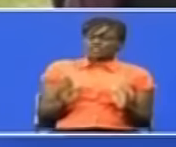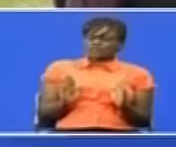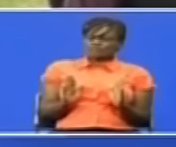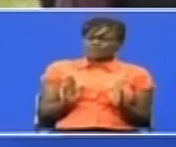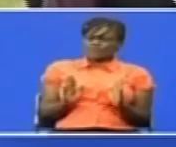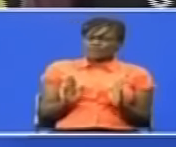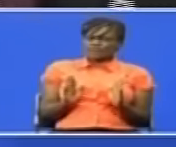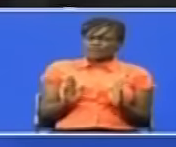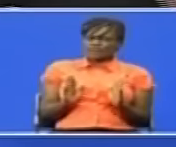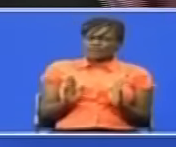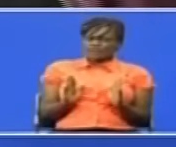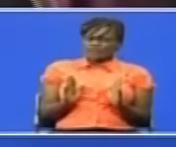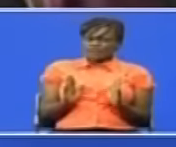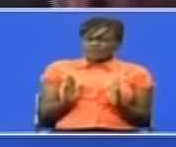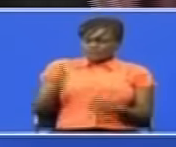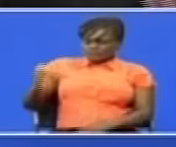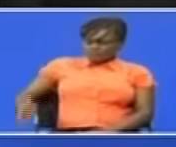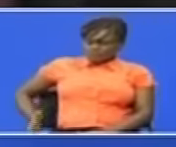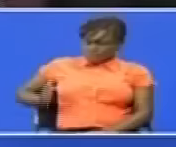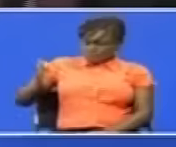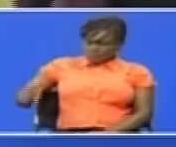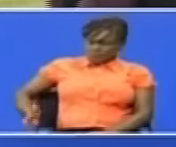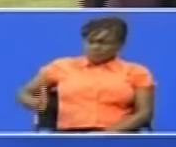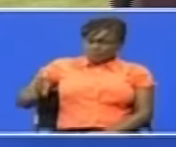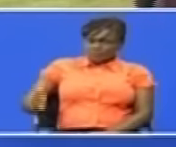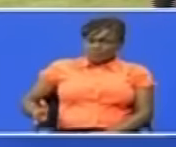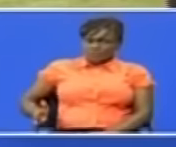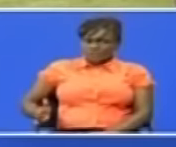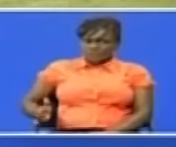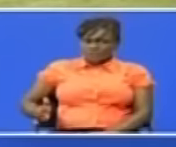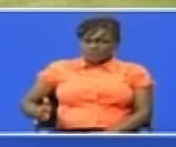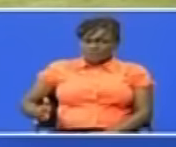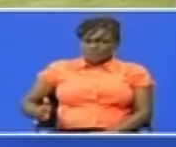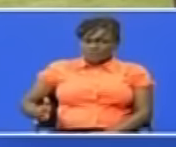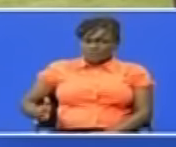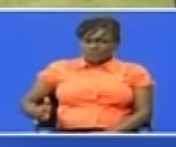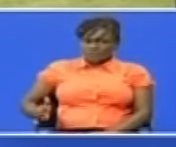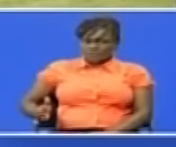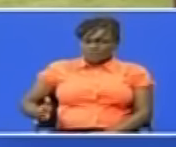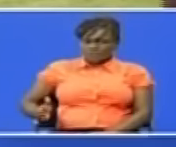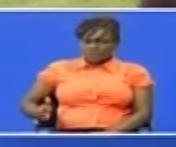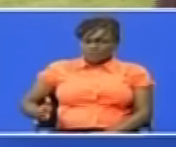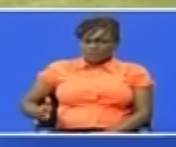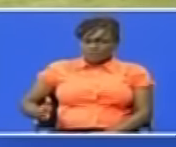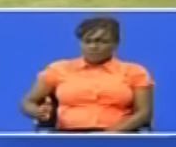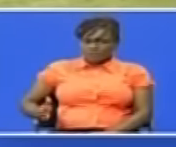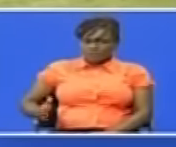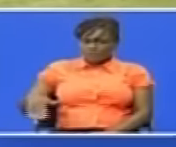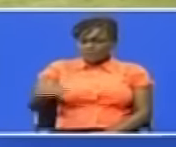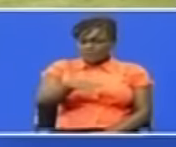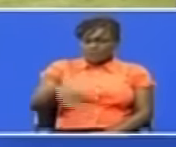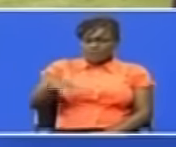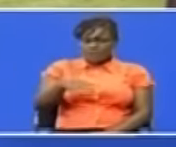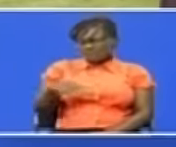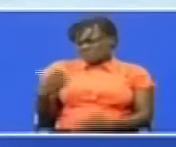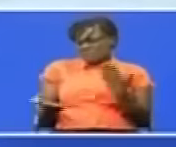the superstructure, or the substructure. By substructure I mean the piers, the abutments and the piles around